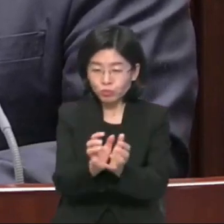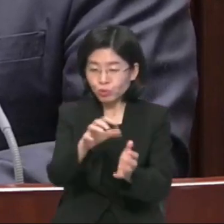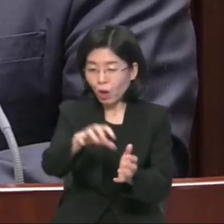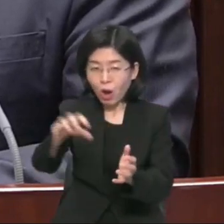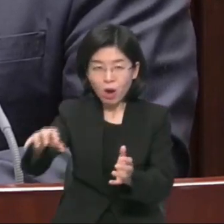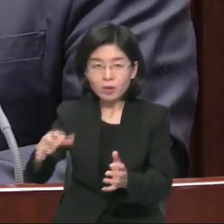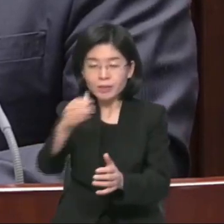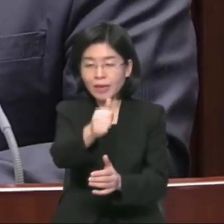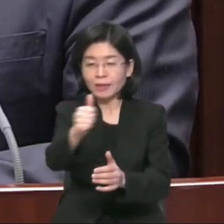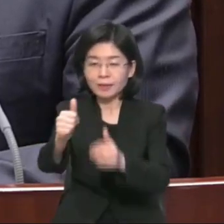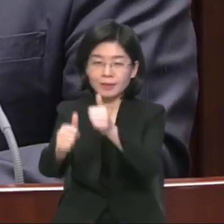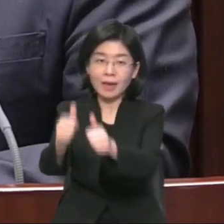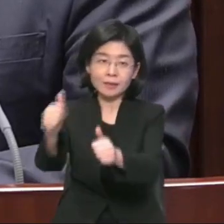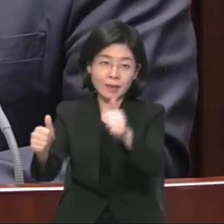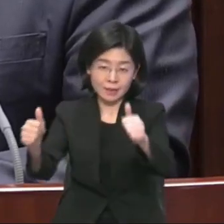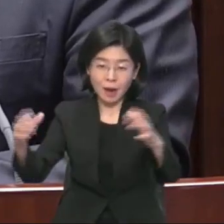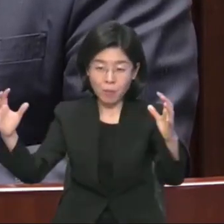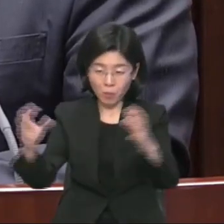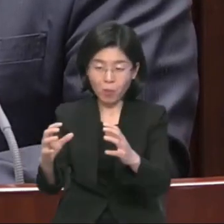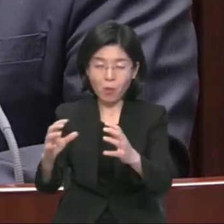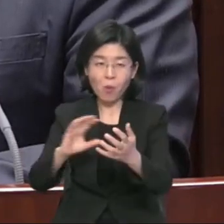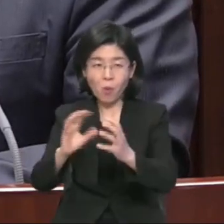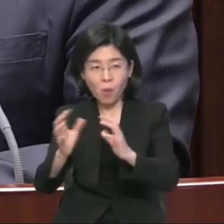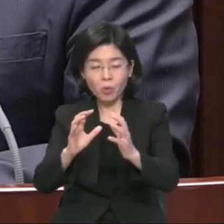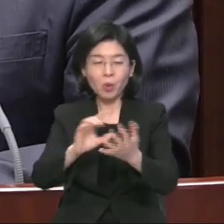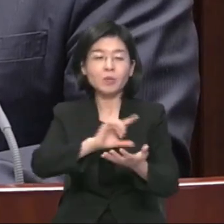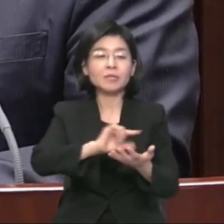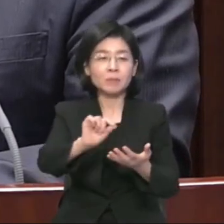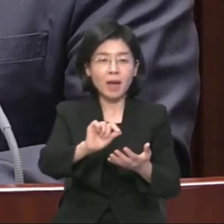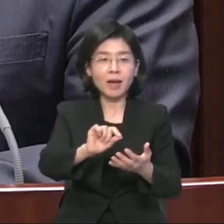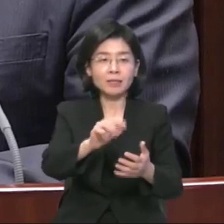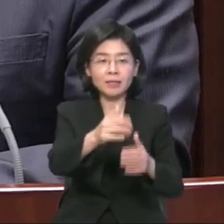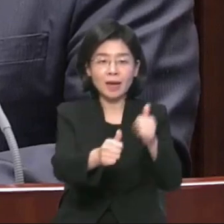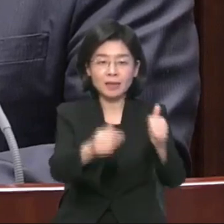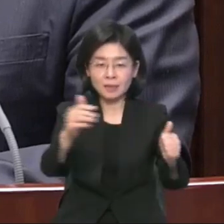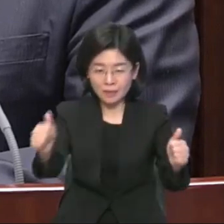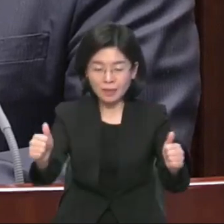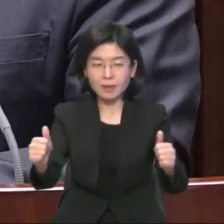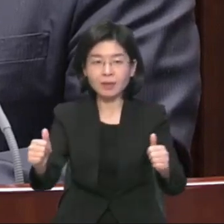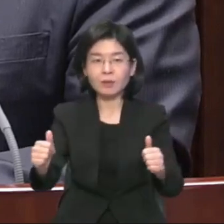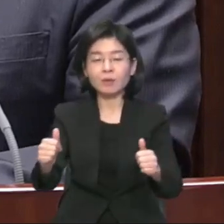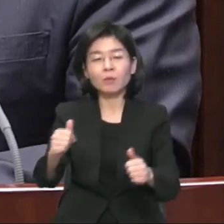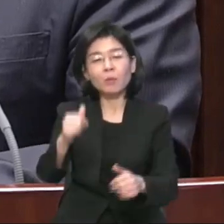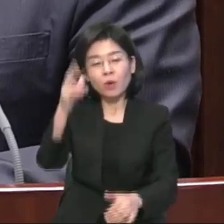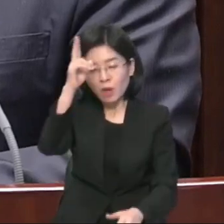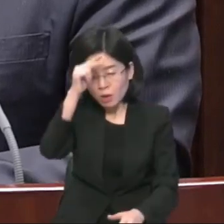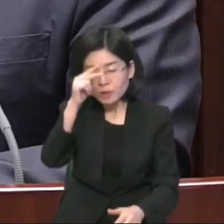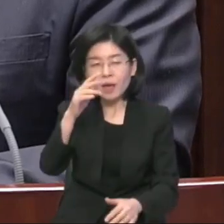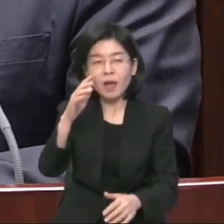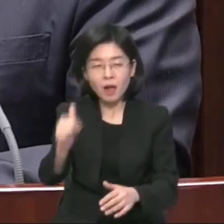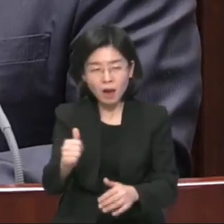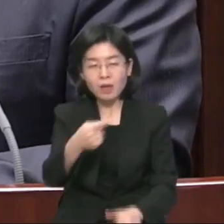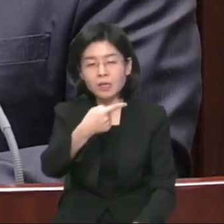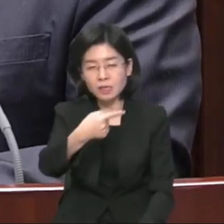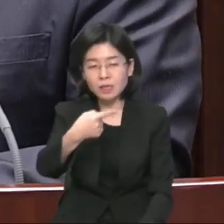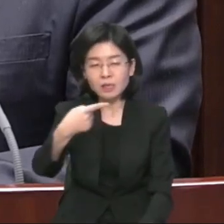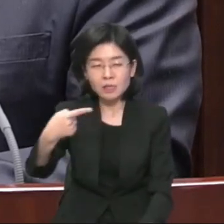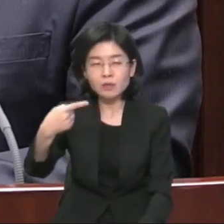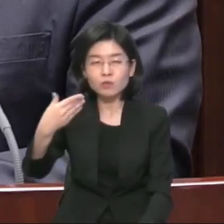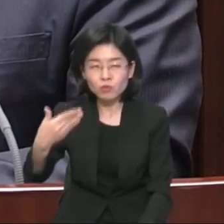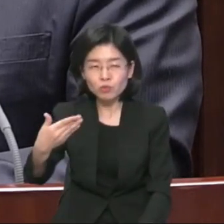장관님들 그리고 또 자치단체 장님들 뭐 경찰 등등 그 소방